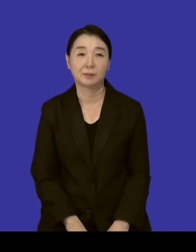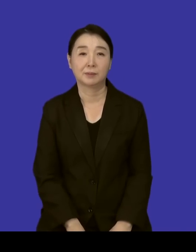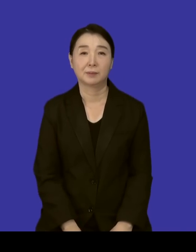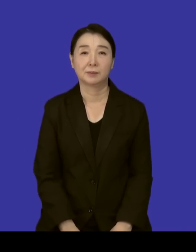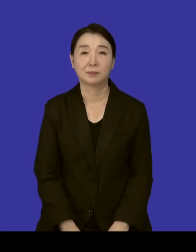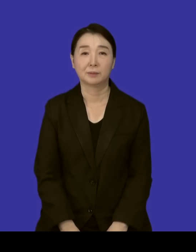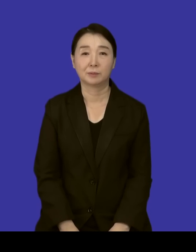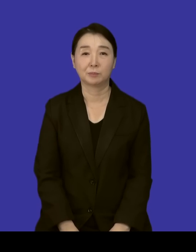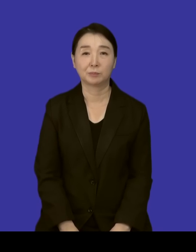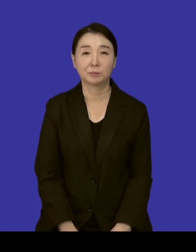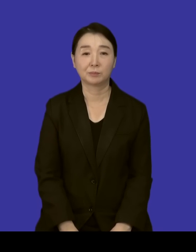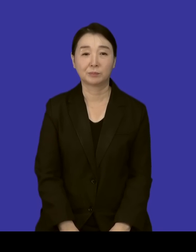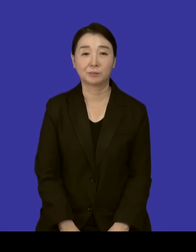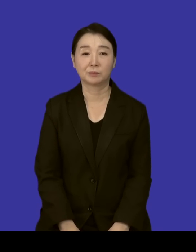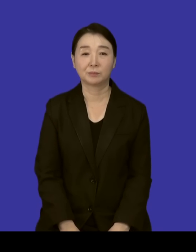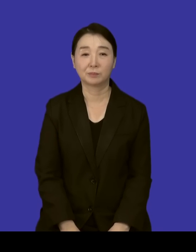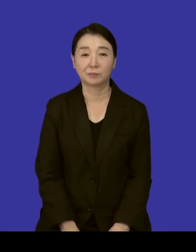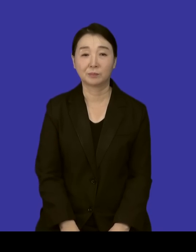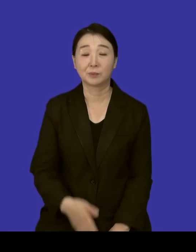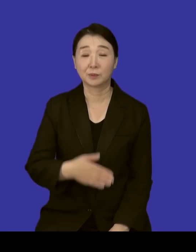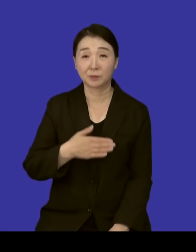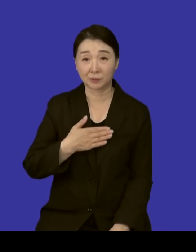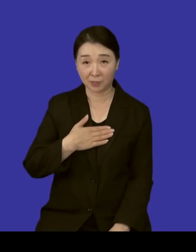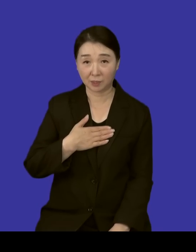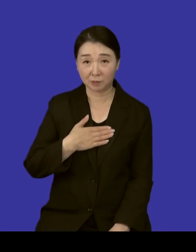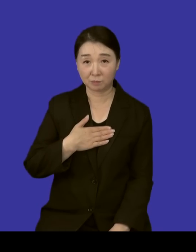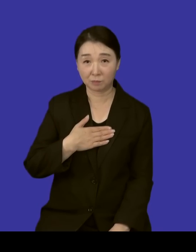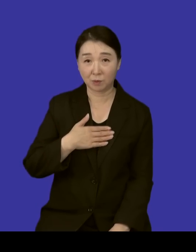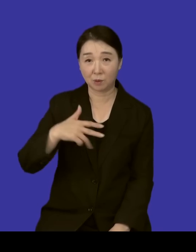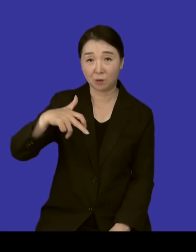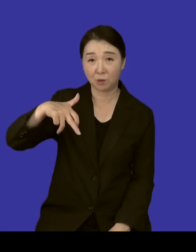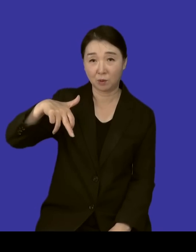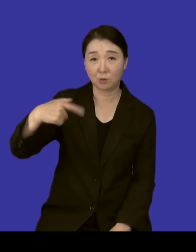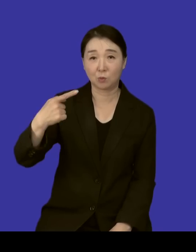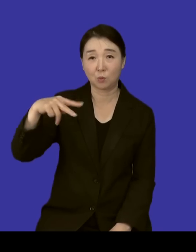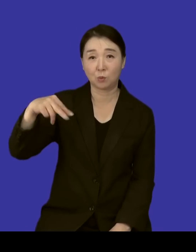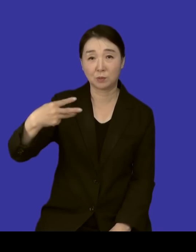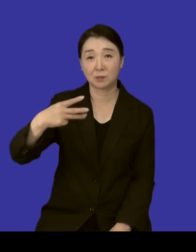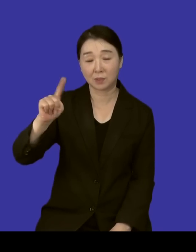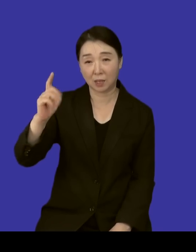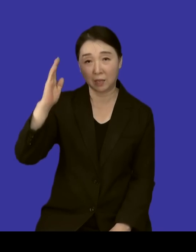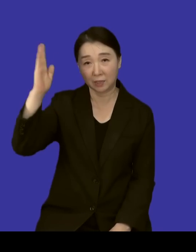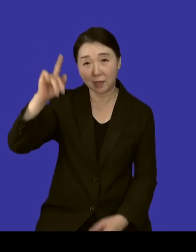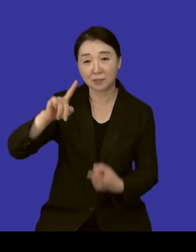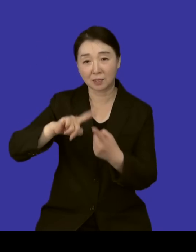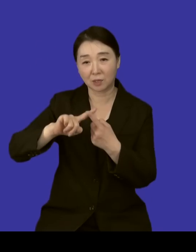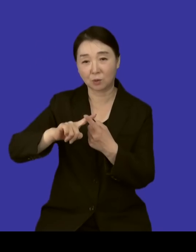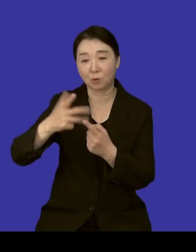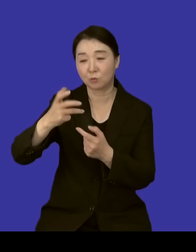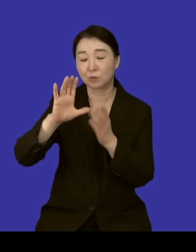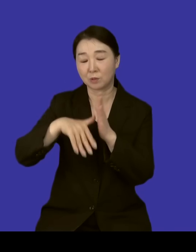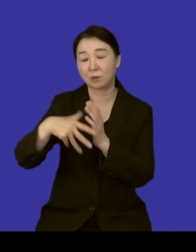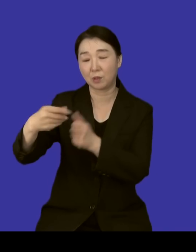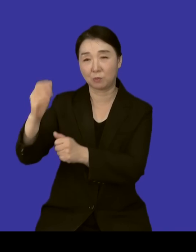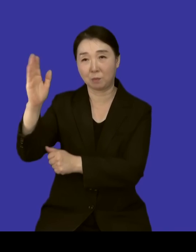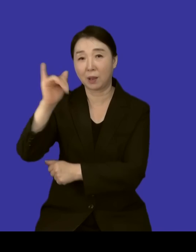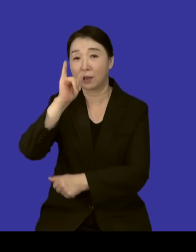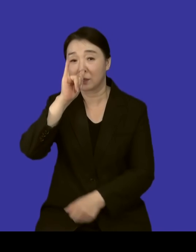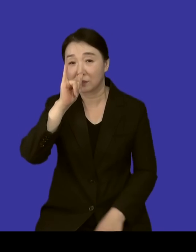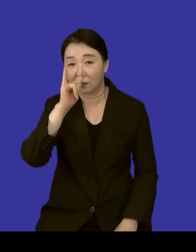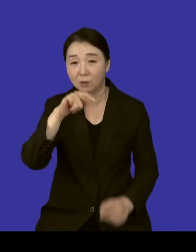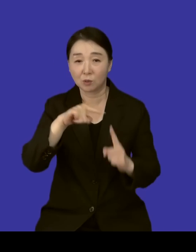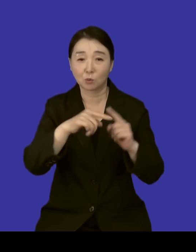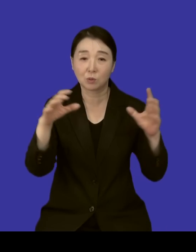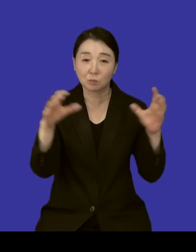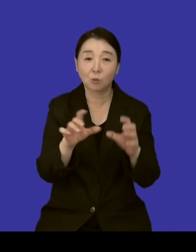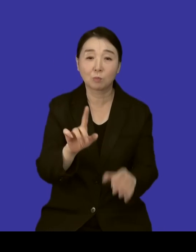그랬는데 이제 제가 코스타에 네. 강사로 이제 90년대부터 이제 가기 시작해가지고 교회에서 전체